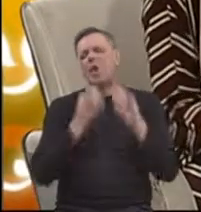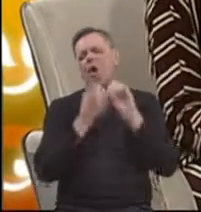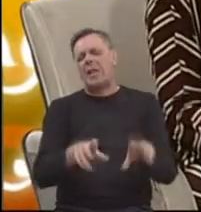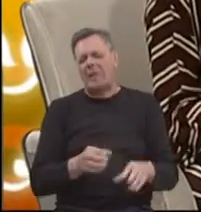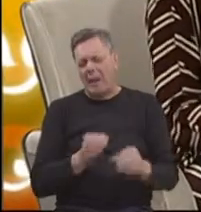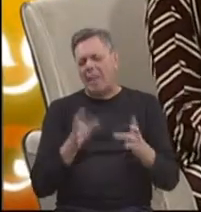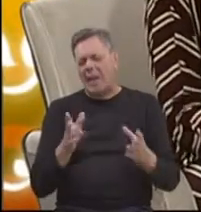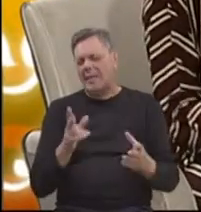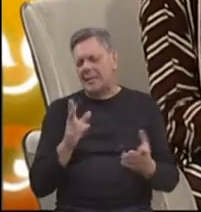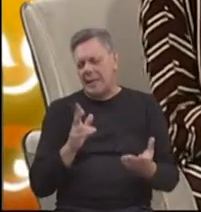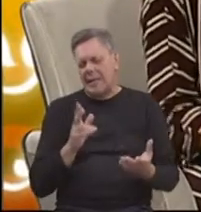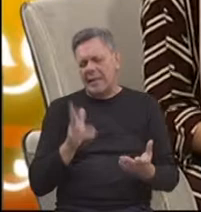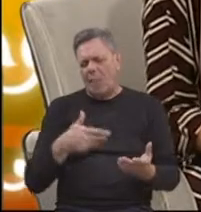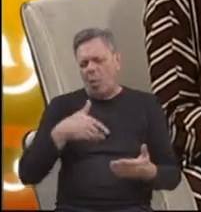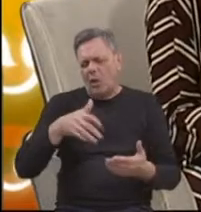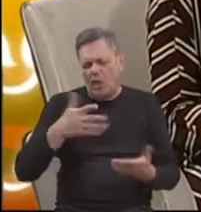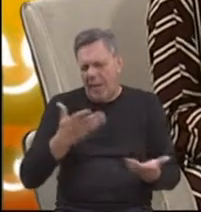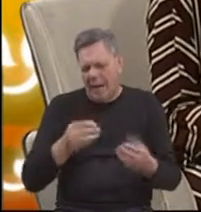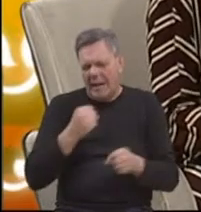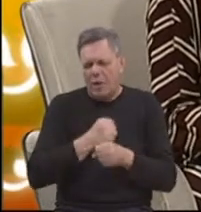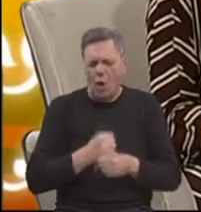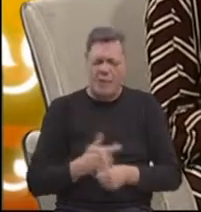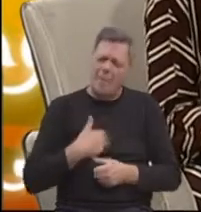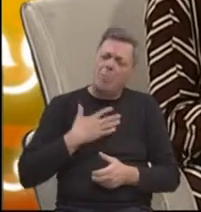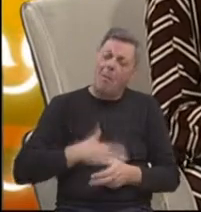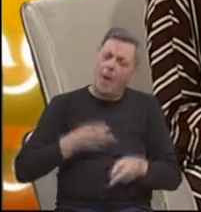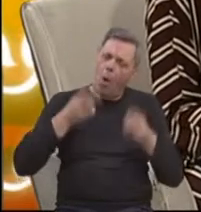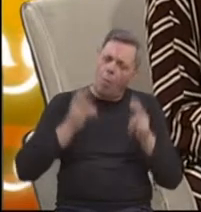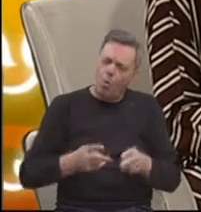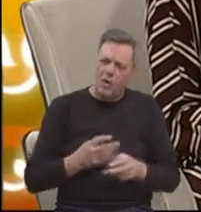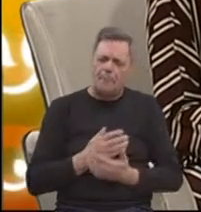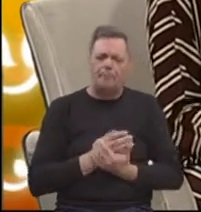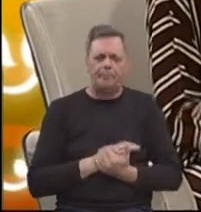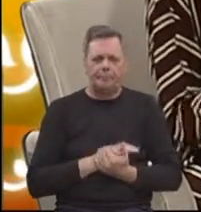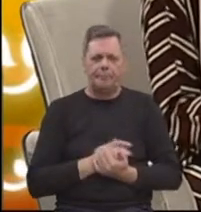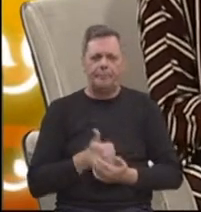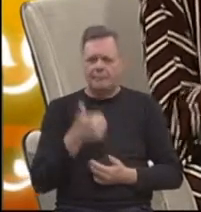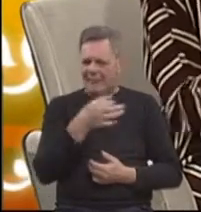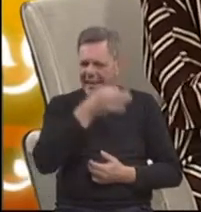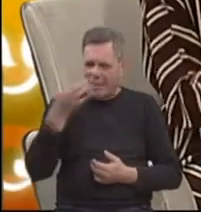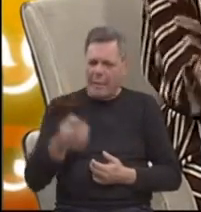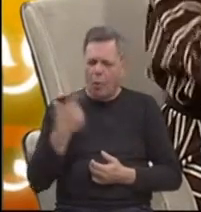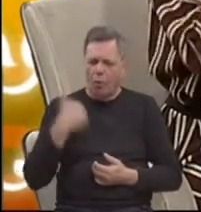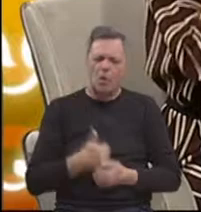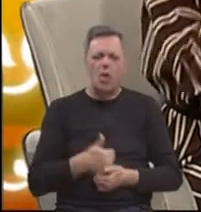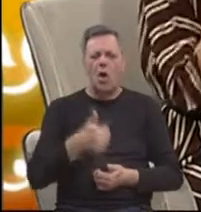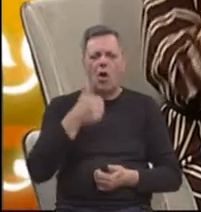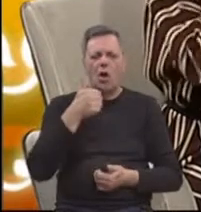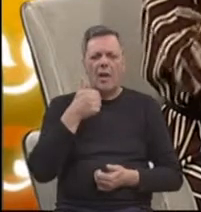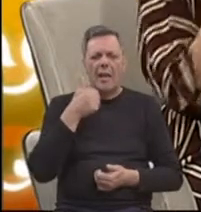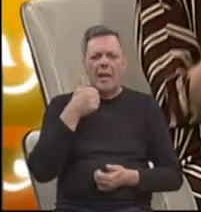da se mogu išta. Da, ali evo, mi smo im stvarno htjeli omogućiti da jedan dan, odnosno